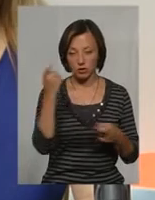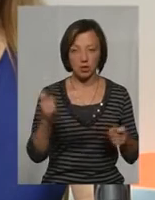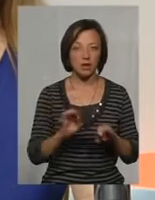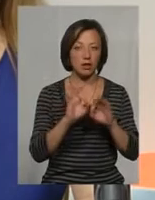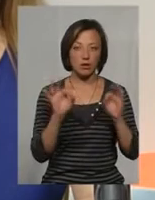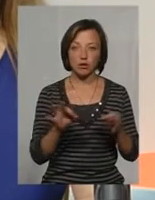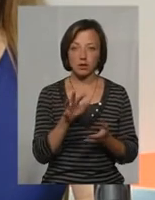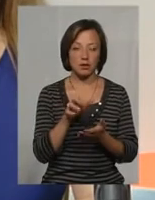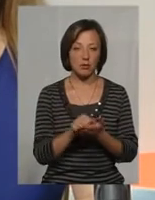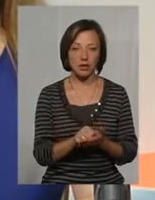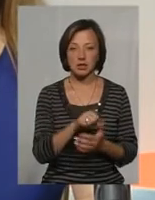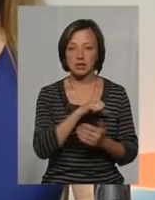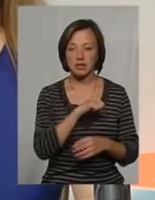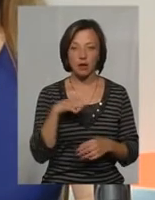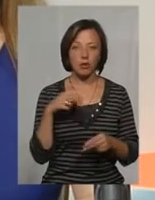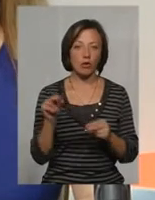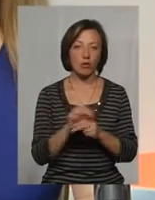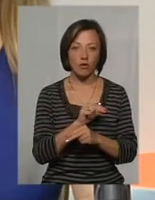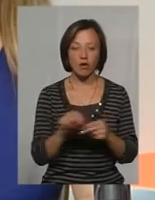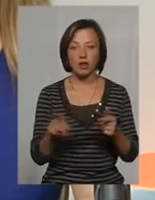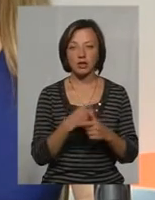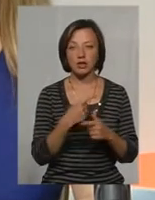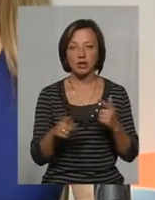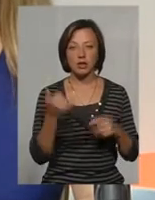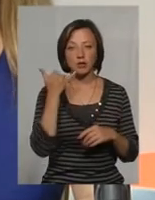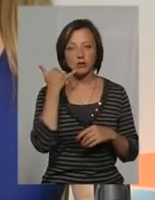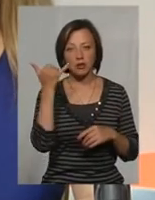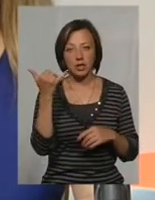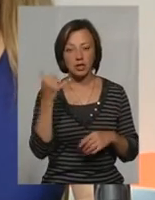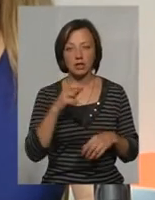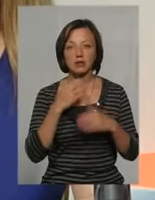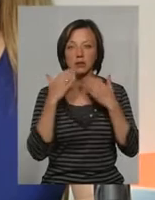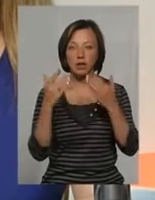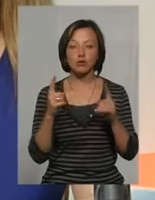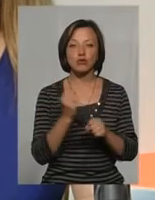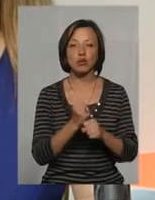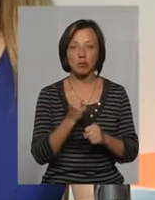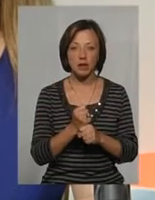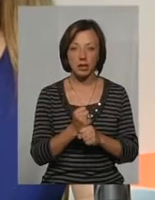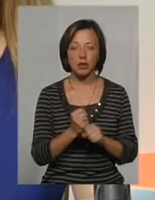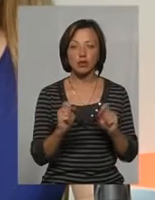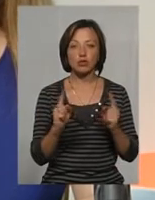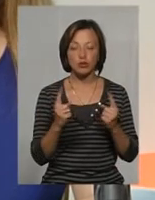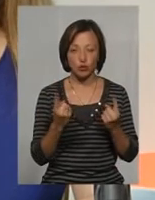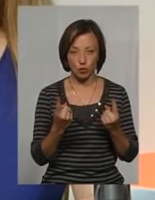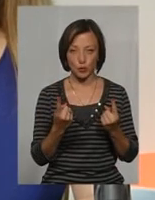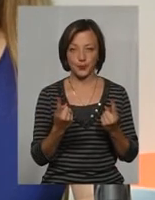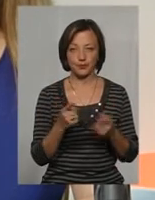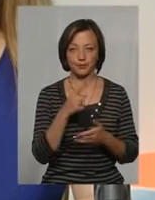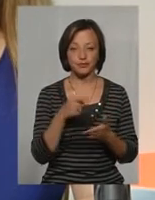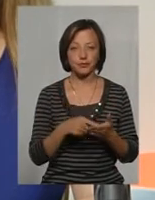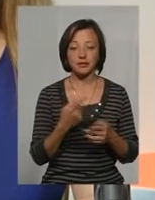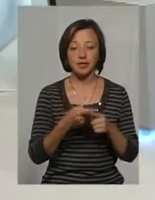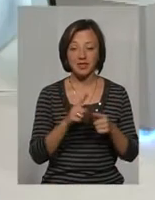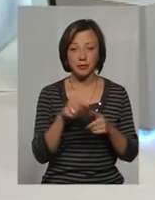разі не можна займатися самолікуванням, чи по дзвонку позвонити комусь, спитати, що робити. Тому чому? Тому що